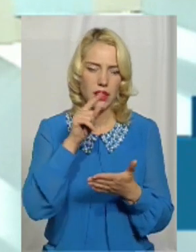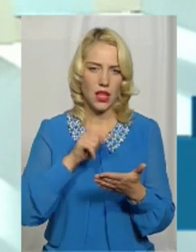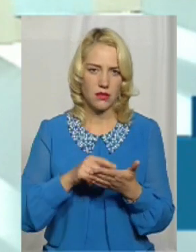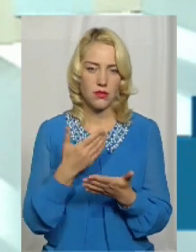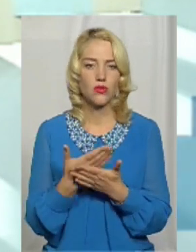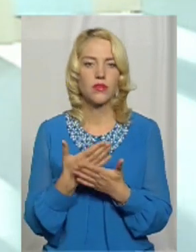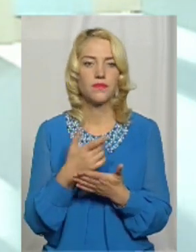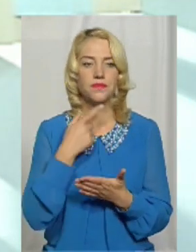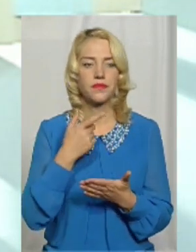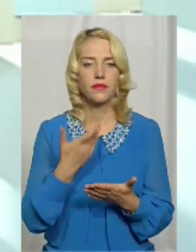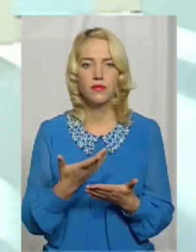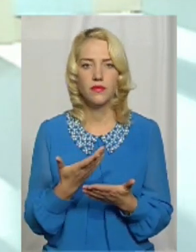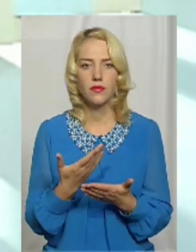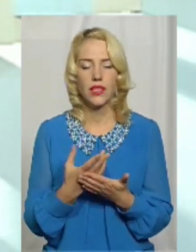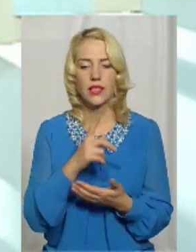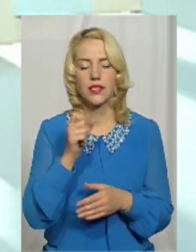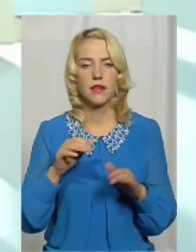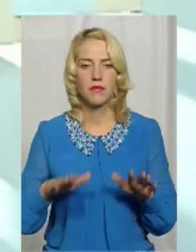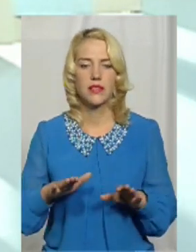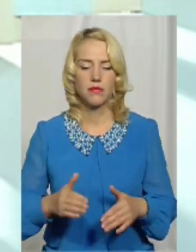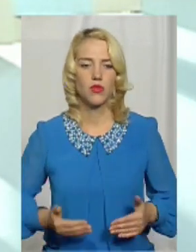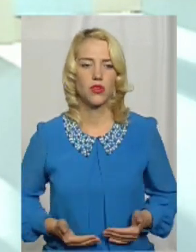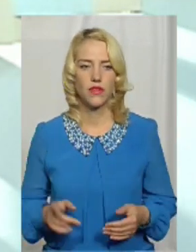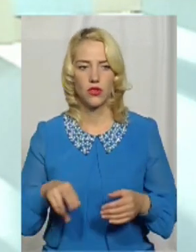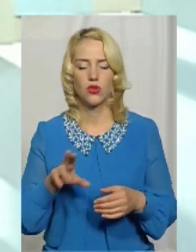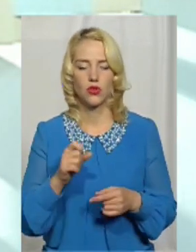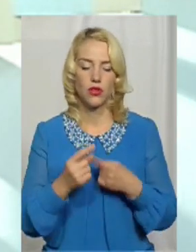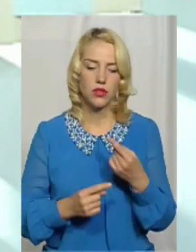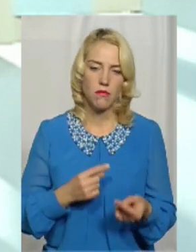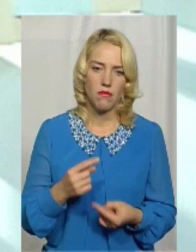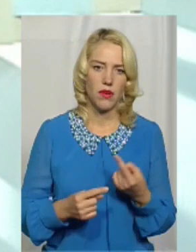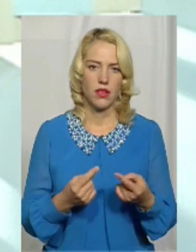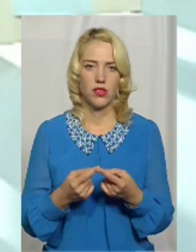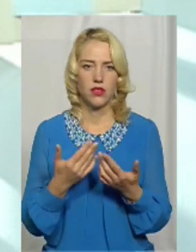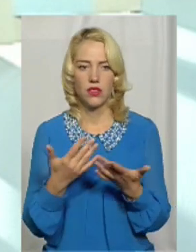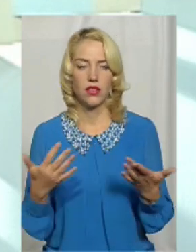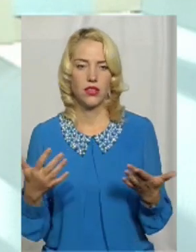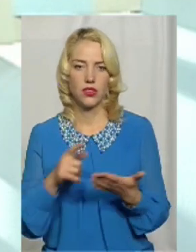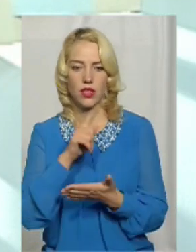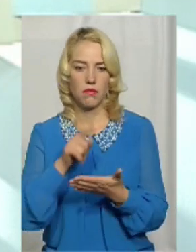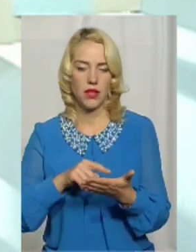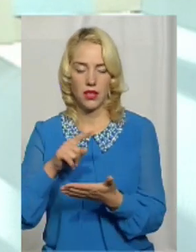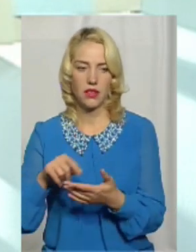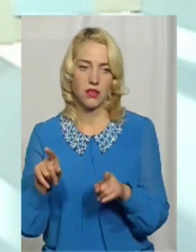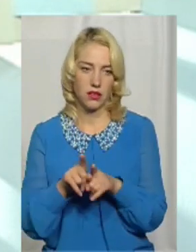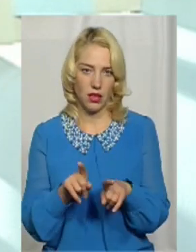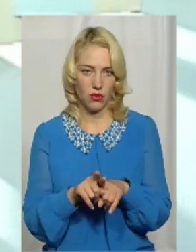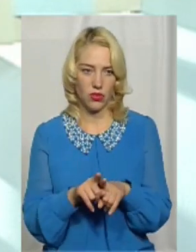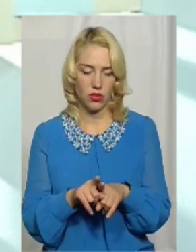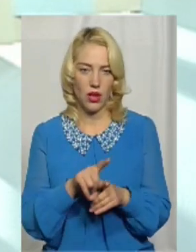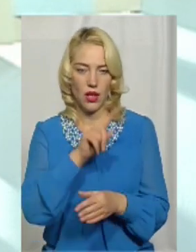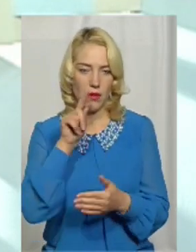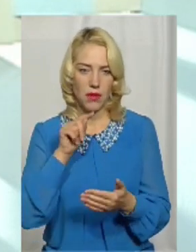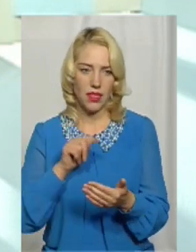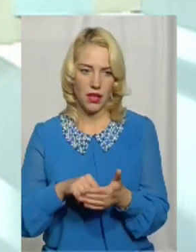там за місцем проживання, стосовно спадщини, стосовно інших питань. Такі питання